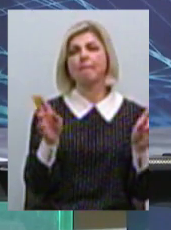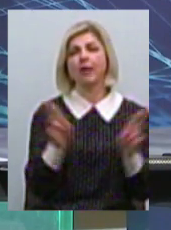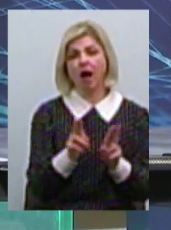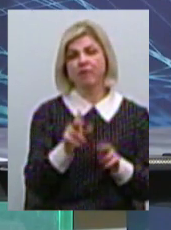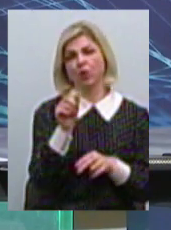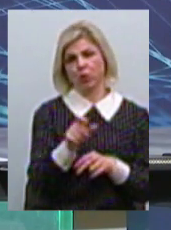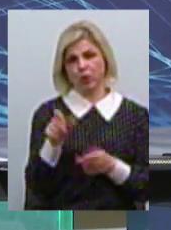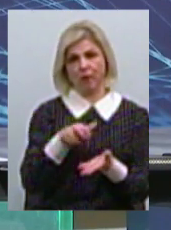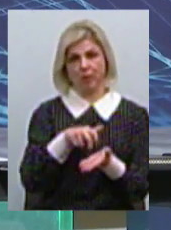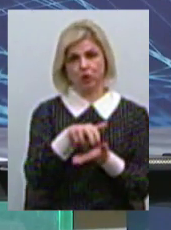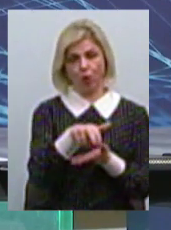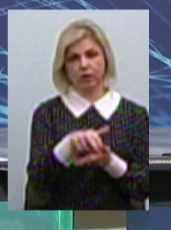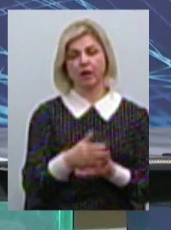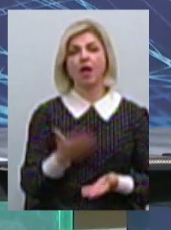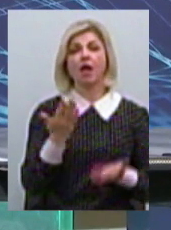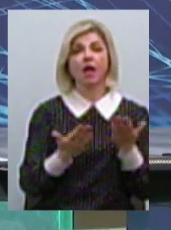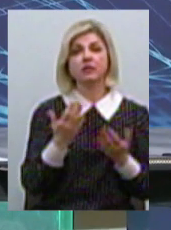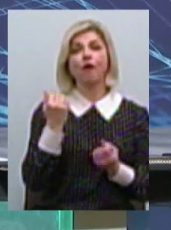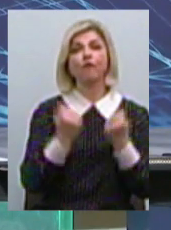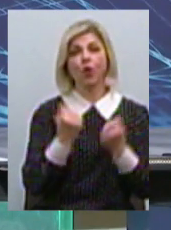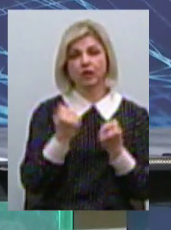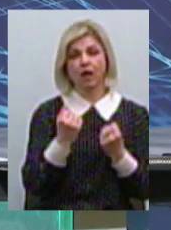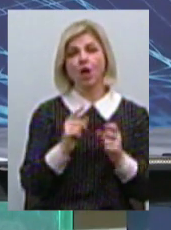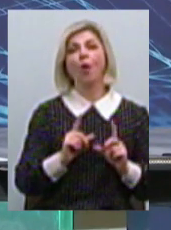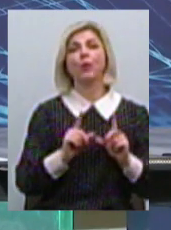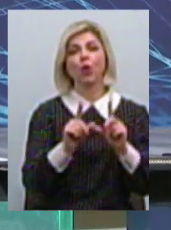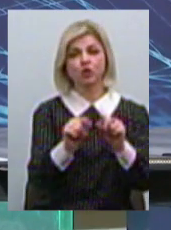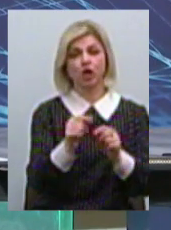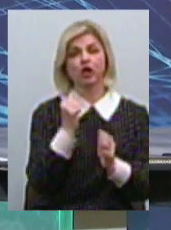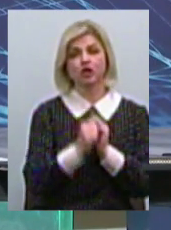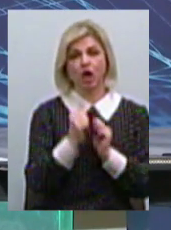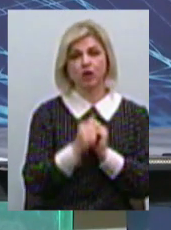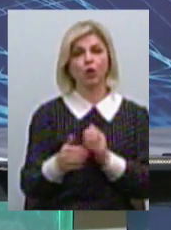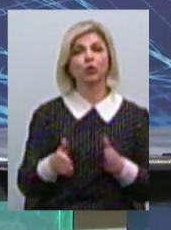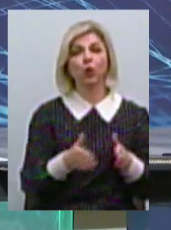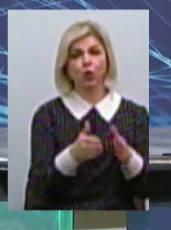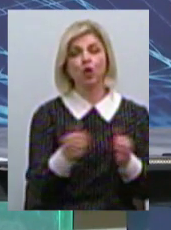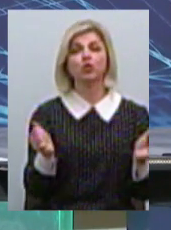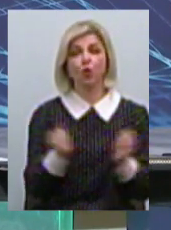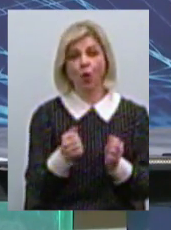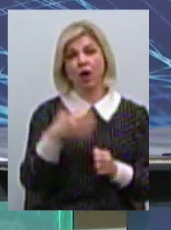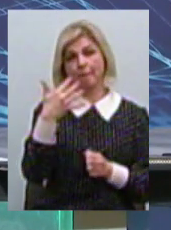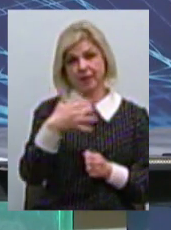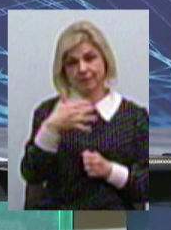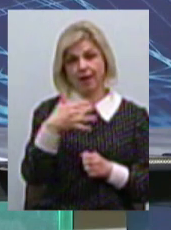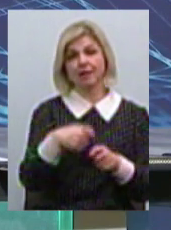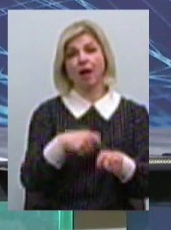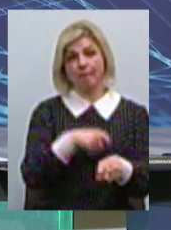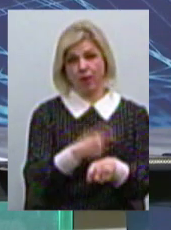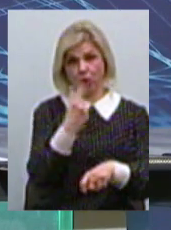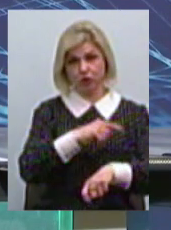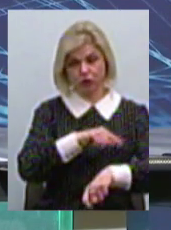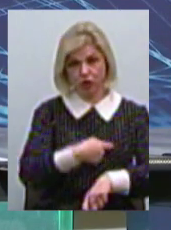пішоходом. Якщо водій би і проїжджав би даний участок дороги зі швидкістю 50 км на годину, він